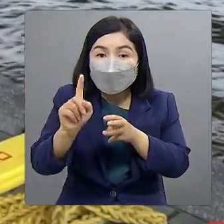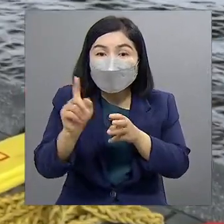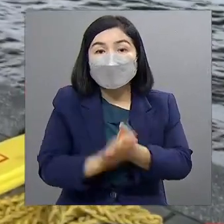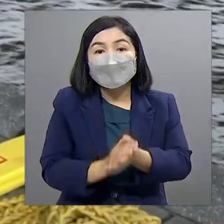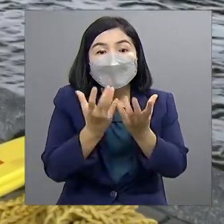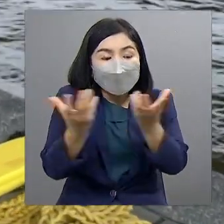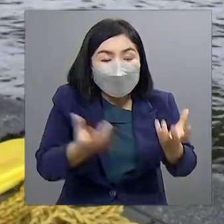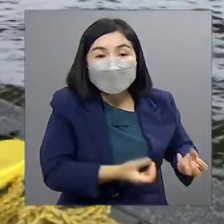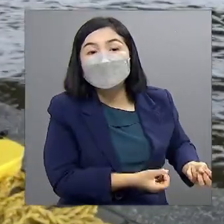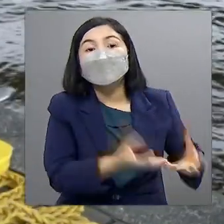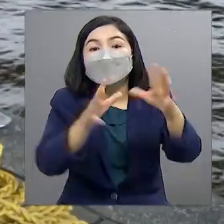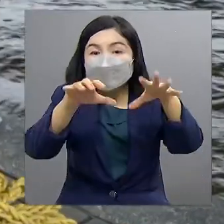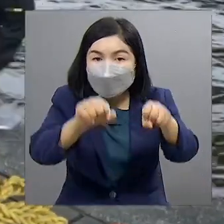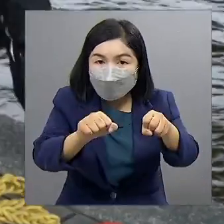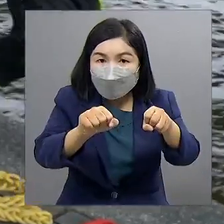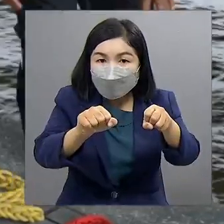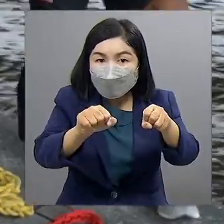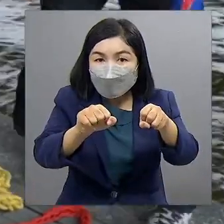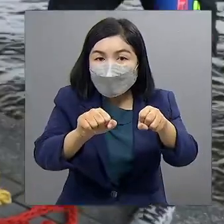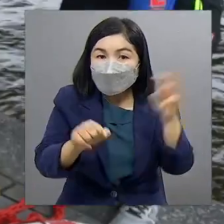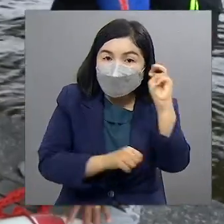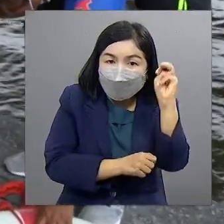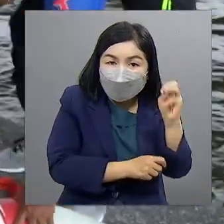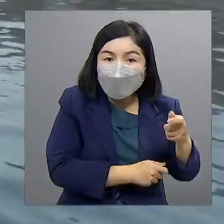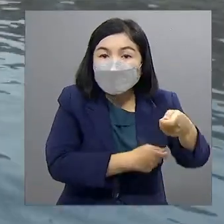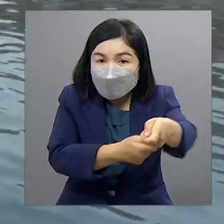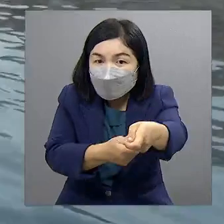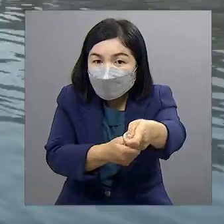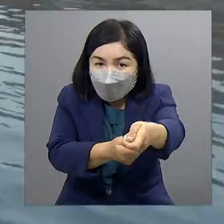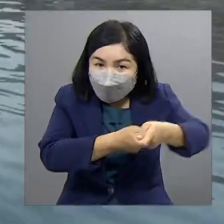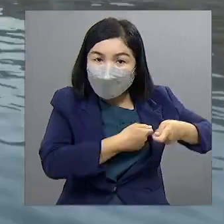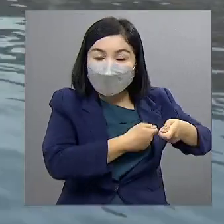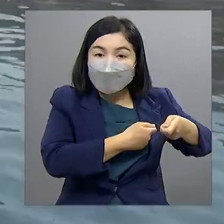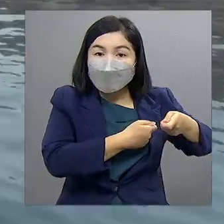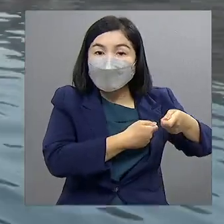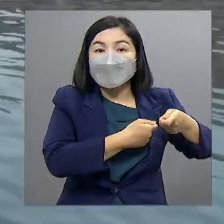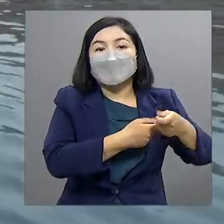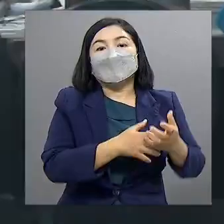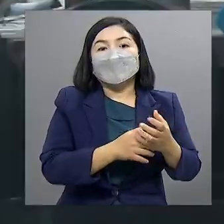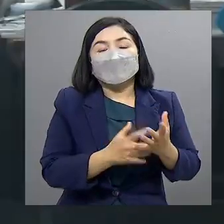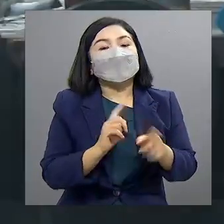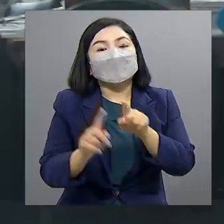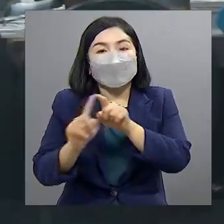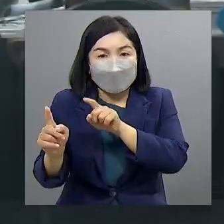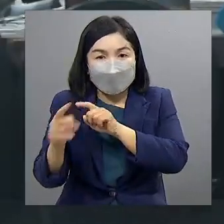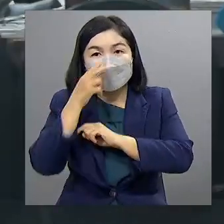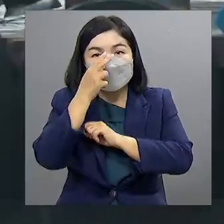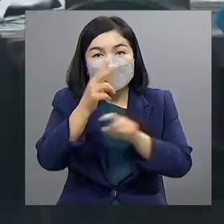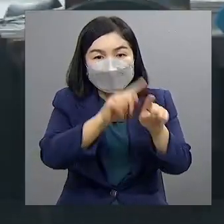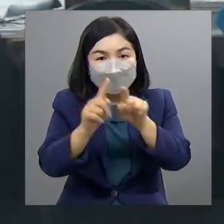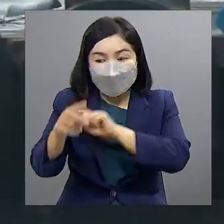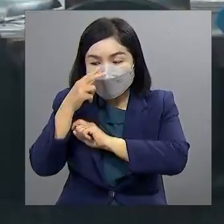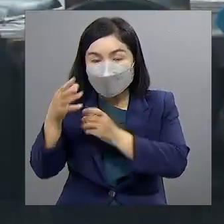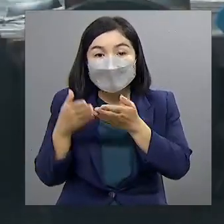ครับที่เราใช้อยู่ก็อย่างนี้บริเวณท่าจ อ ดท่าเรือทั้งหลายก็จะมีอยู่แล้วครับ เห็นนะคะเ